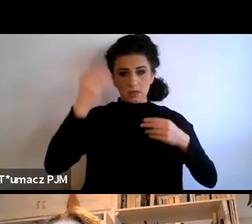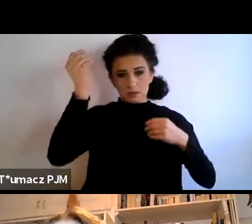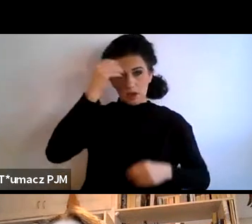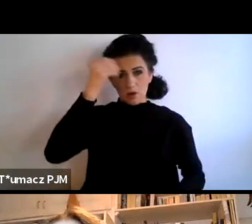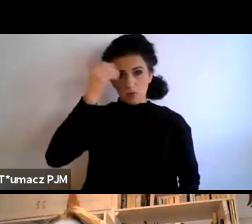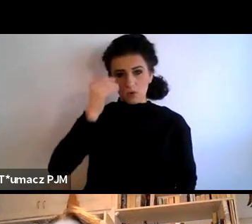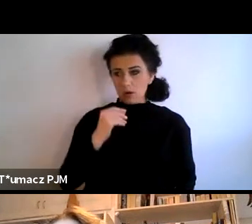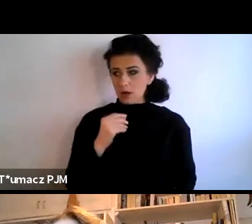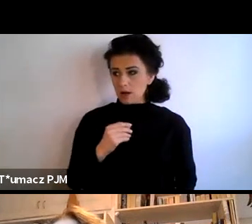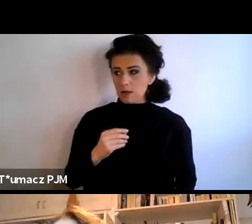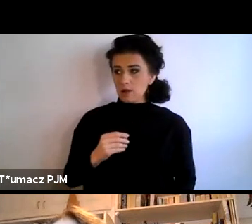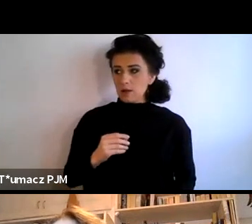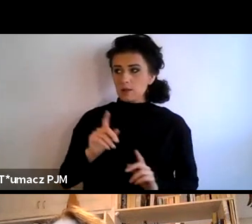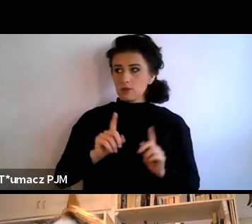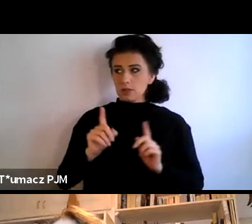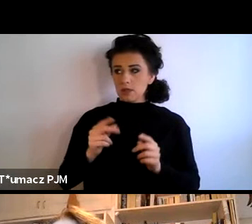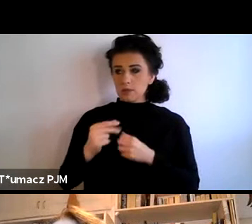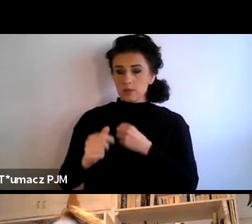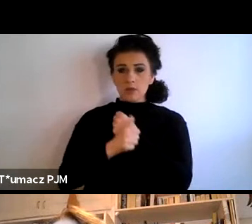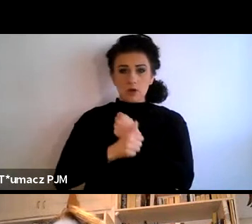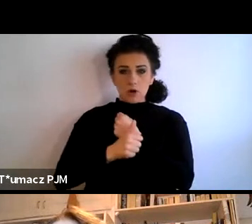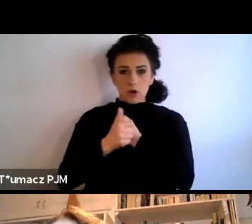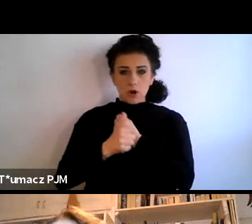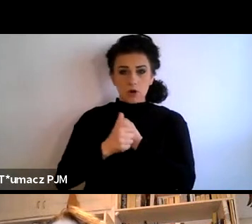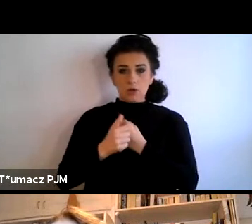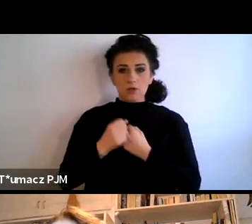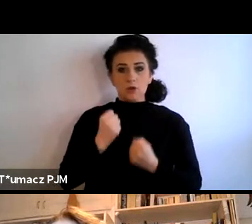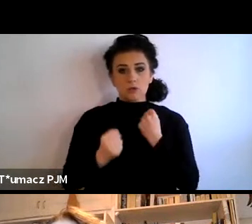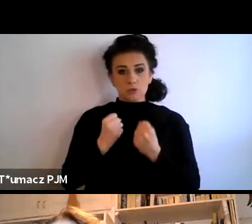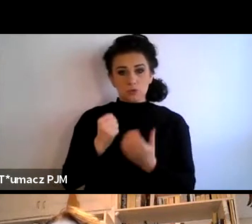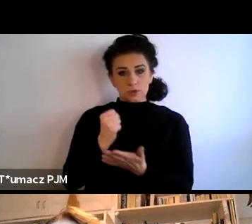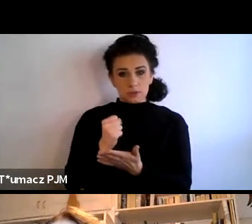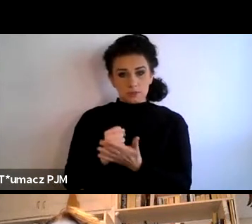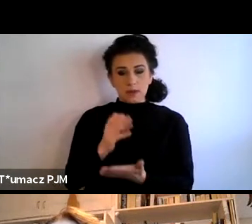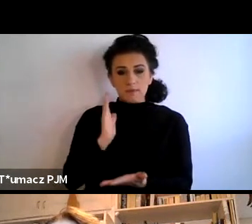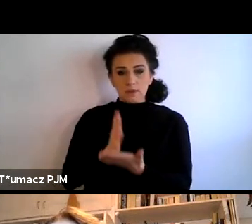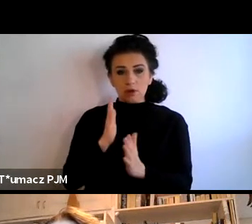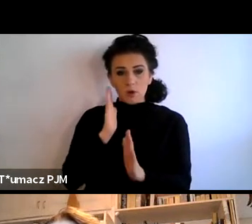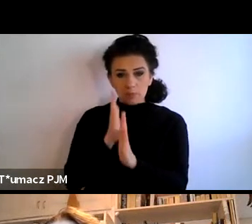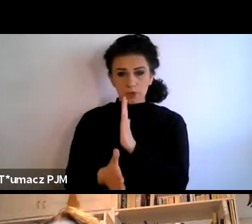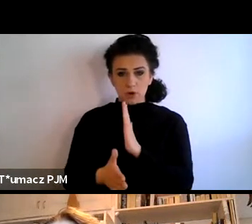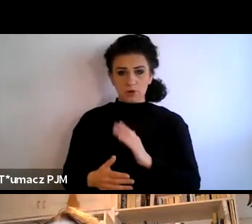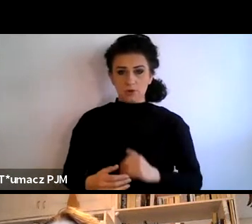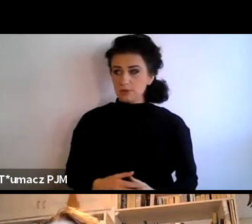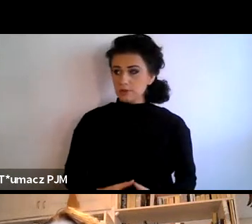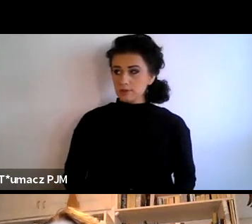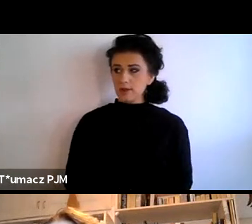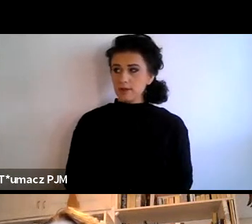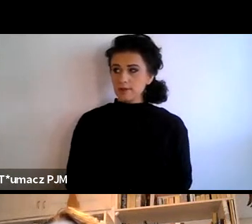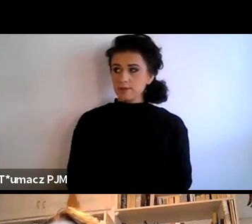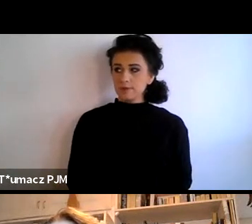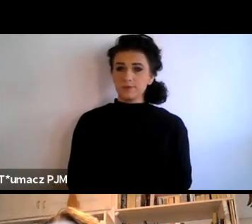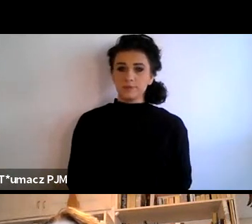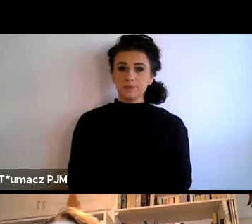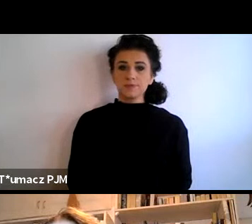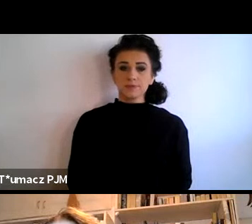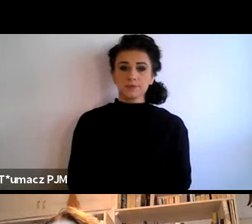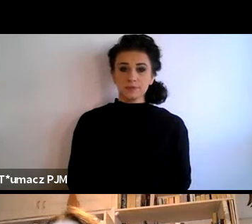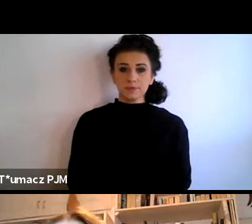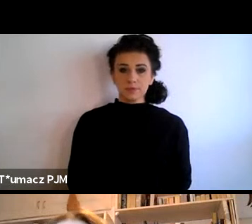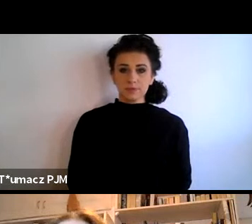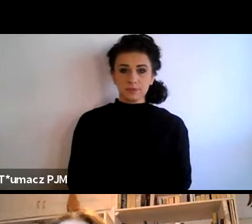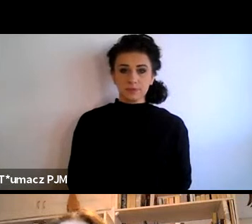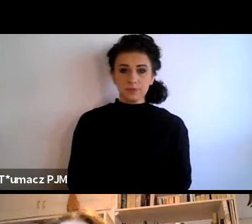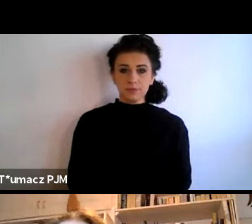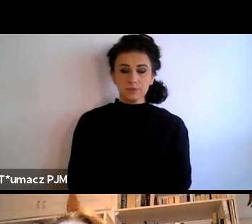chodzi o jakieś takie trudne rzeczy, tylko proste po prostu, jakieś takie wynikające z charakteru studiów, które po prostu się